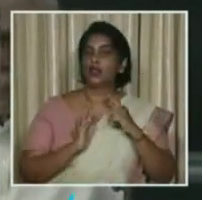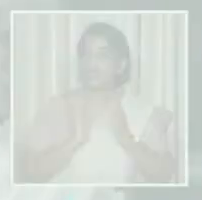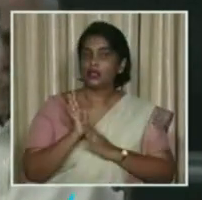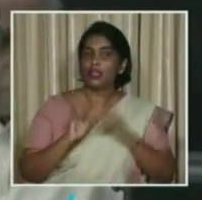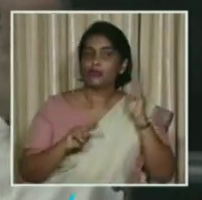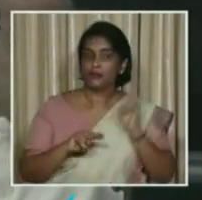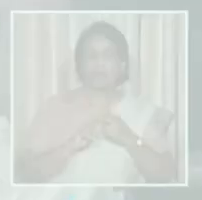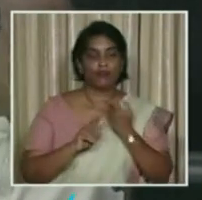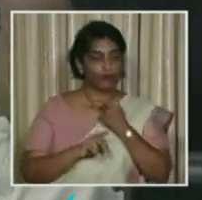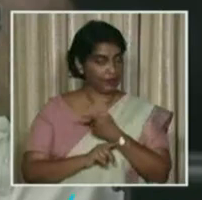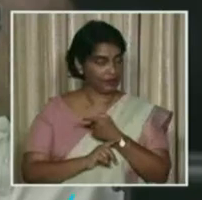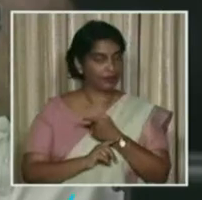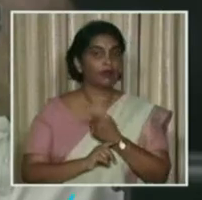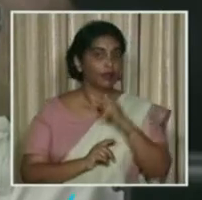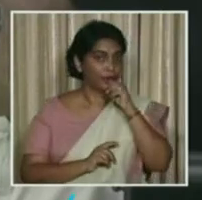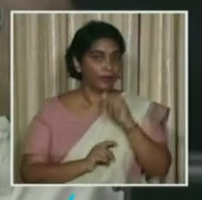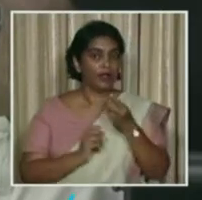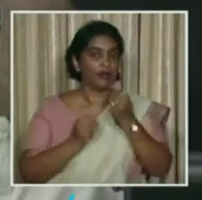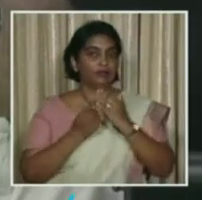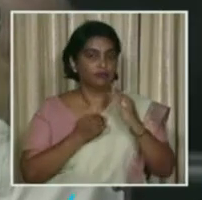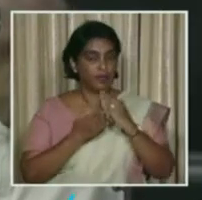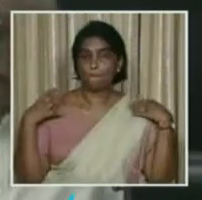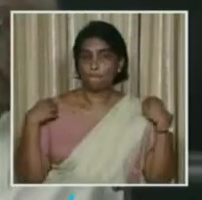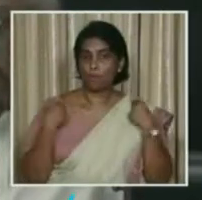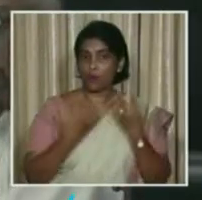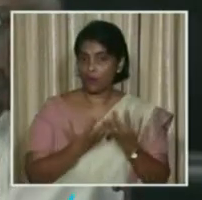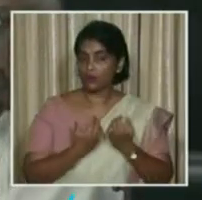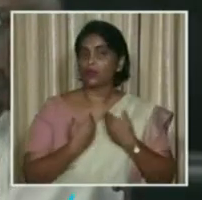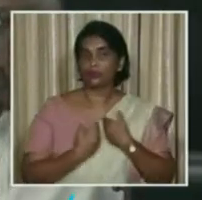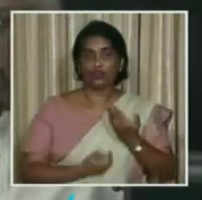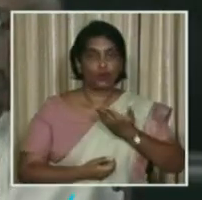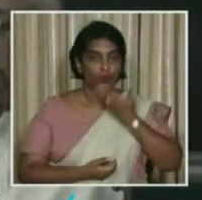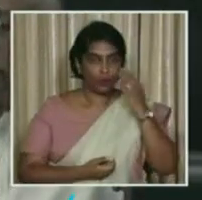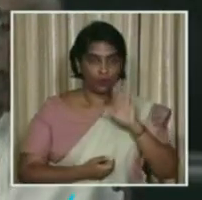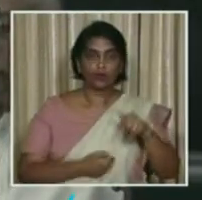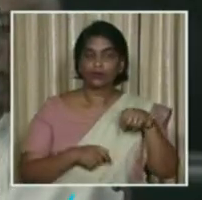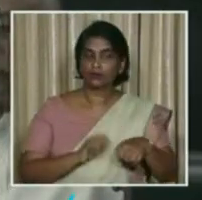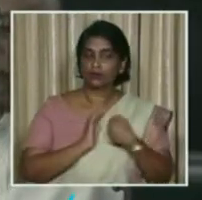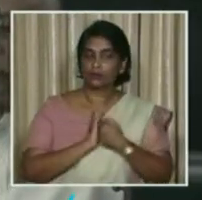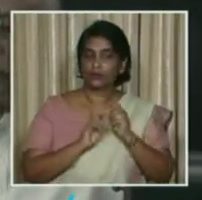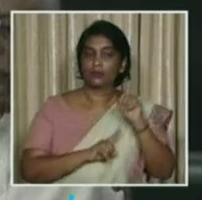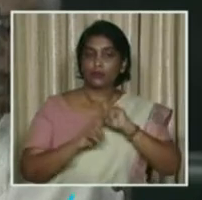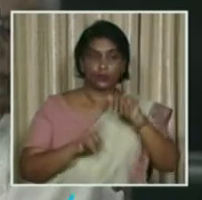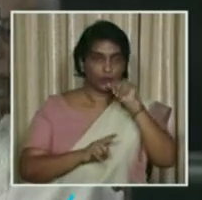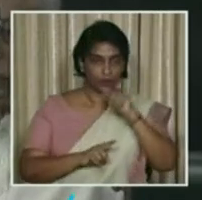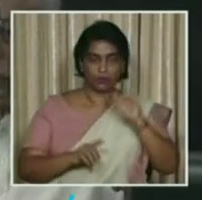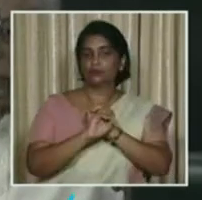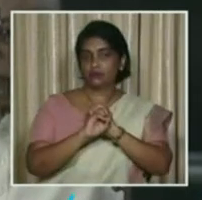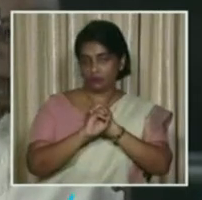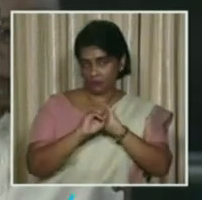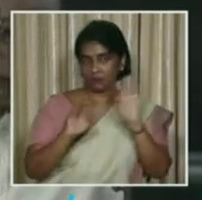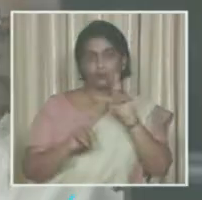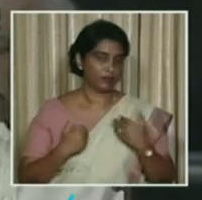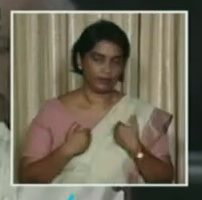මූල්‍ය අරමුදල විස්තීර්ණ ණය පහසුකම් ලබා ගන්නට අපට පුළුවන් වූ බව මේ ගරු සභාවට නිල වශයෙන් නොන සිටින්ට